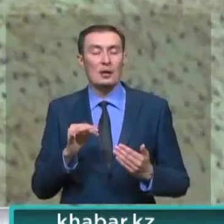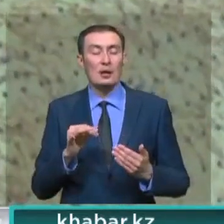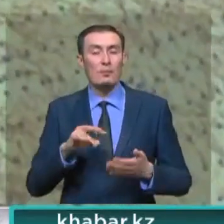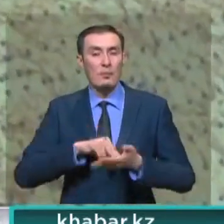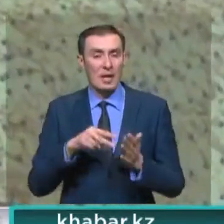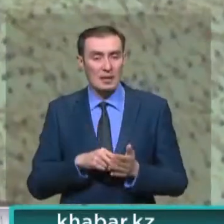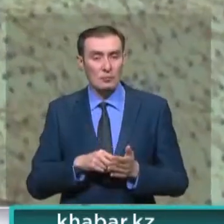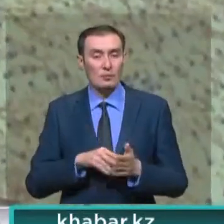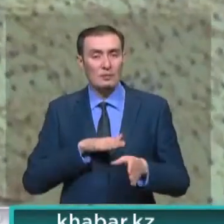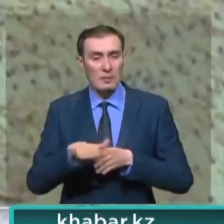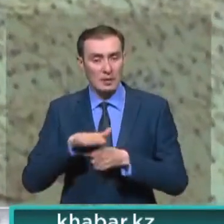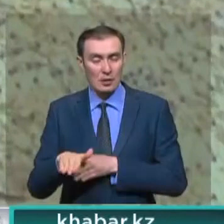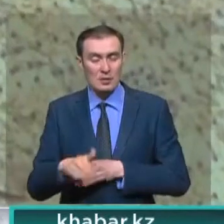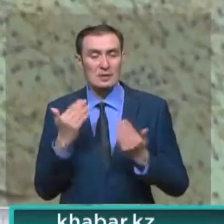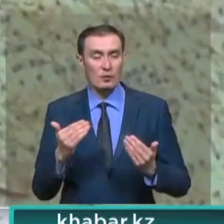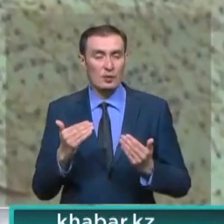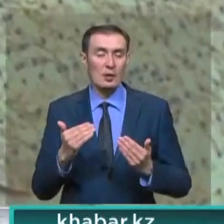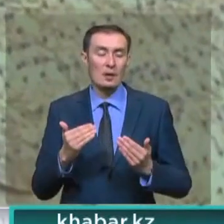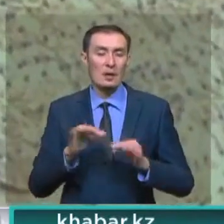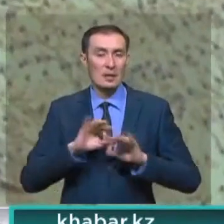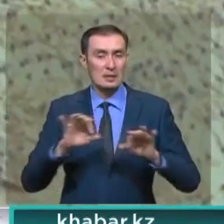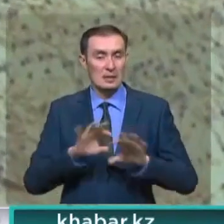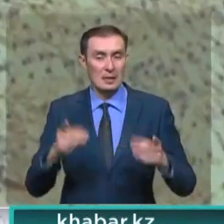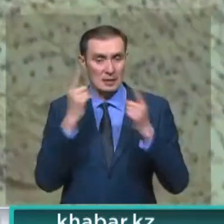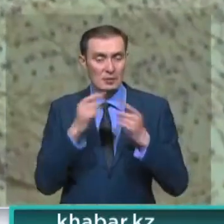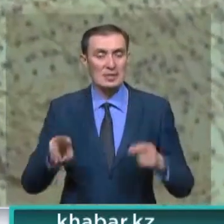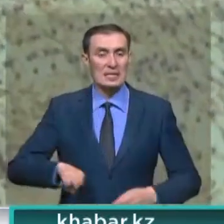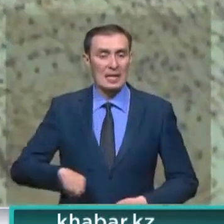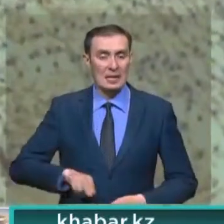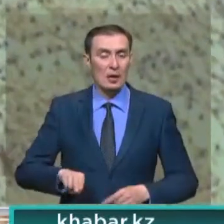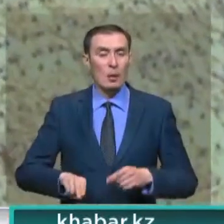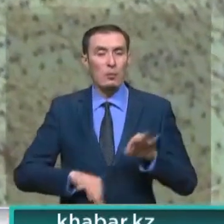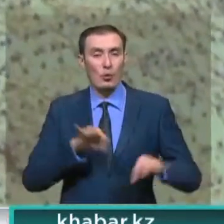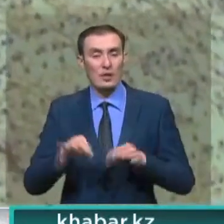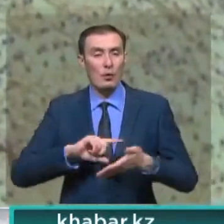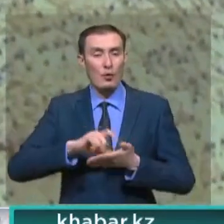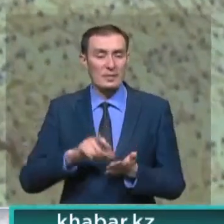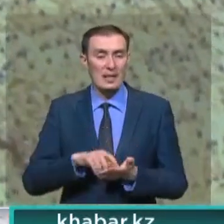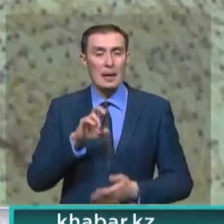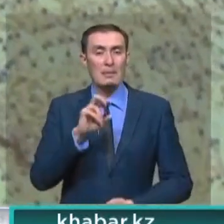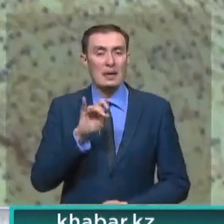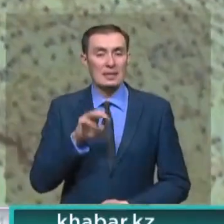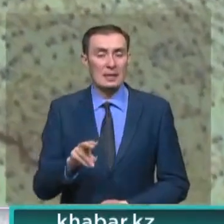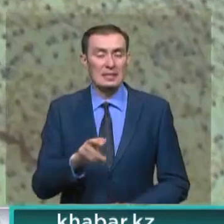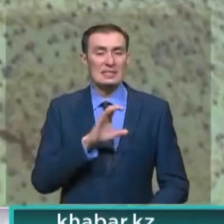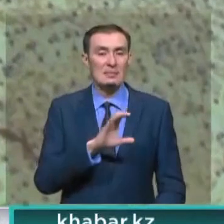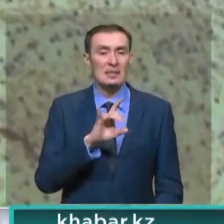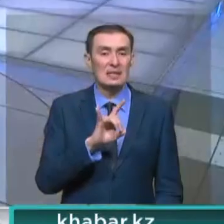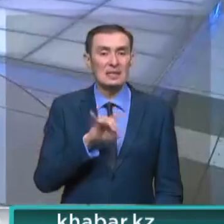ранее намеченному плану. Об этом сегодня нашему корреспонденту сообщил директор проектного офиса «Байтерек» Сырым